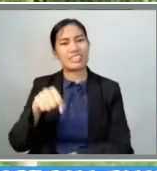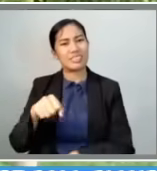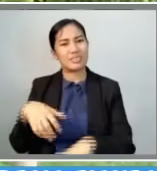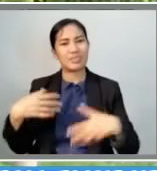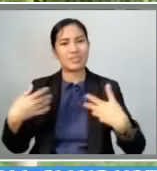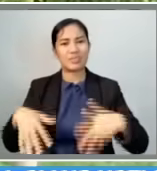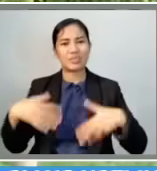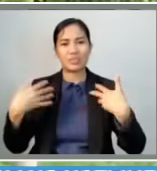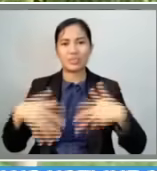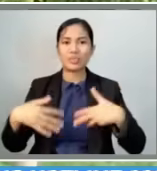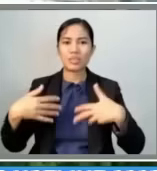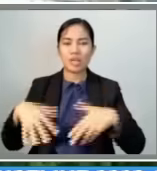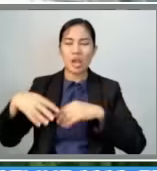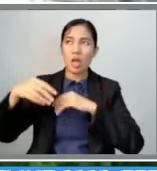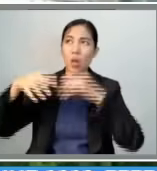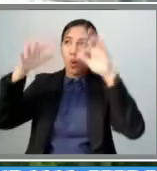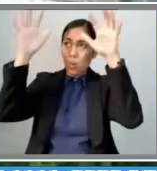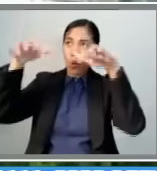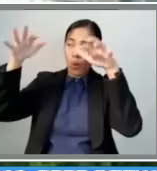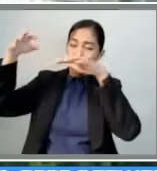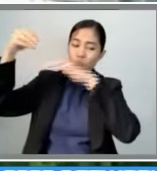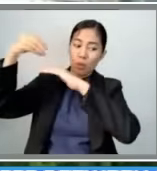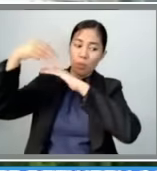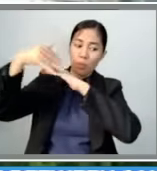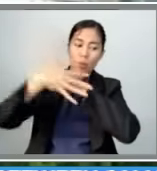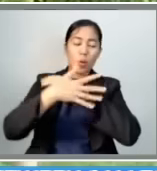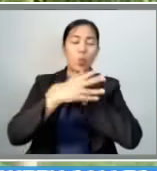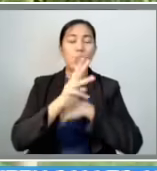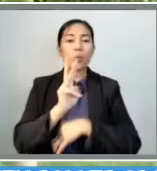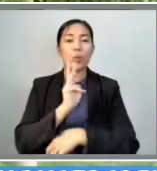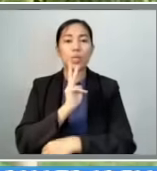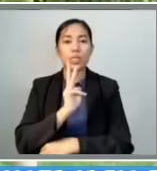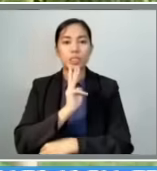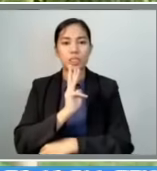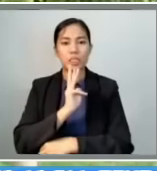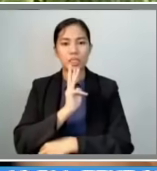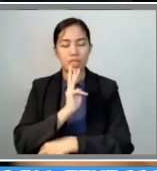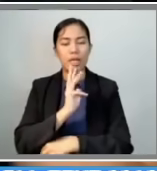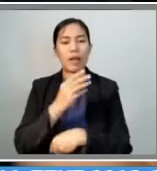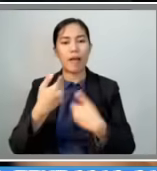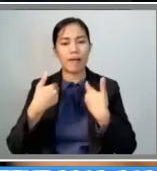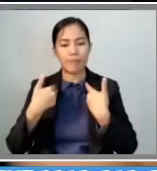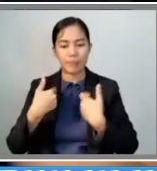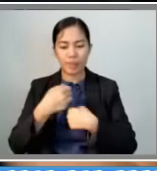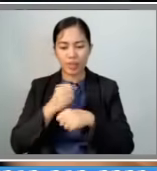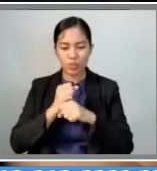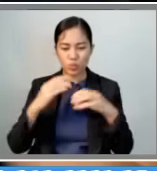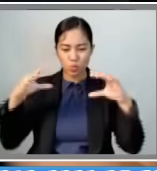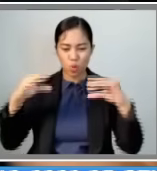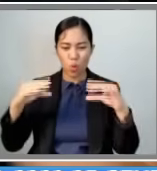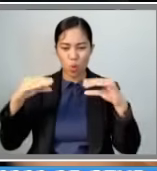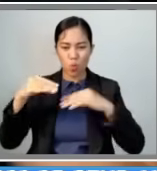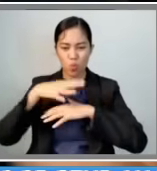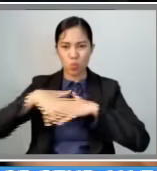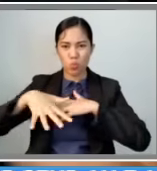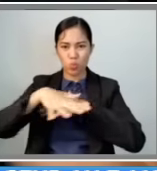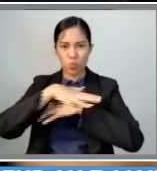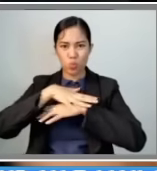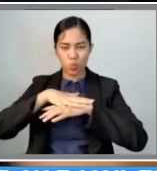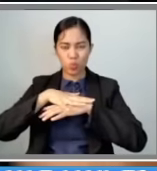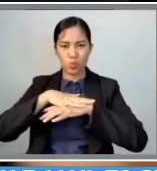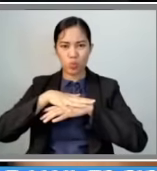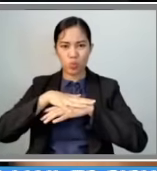na tubig, may epekto yun sa lupa. Basta umakyat na yan sa mga, sabihin